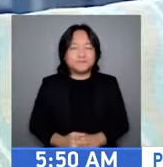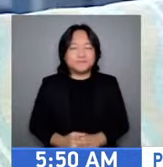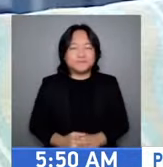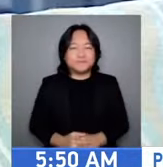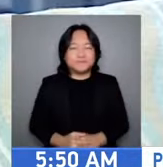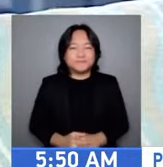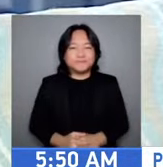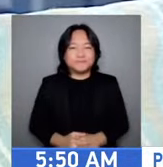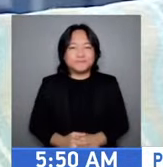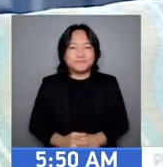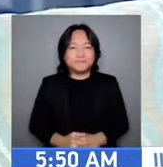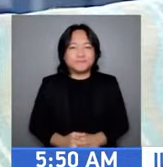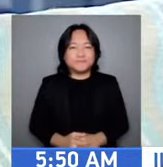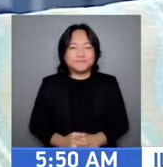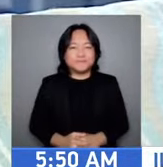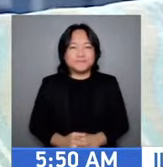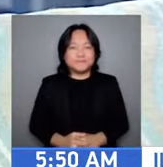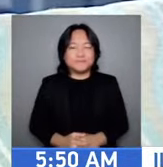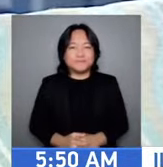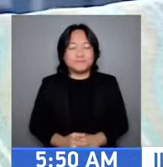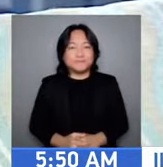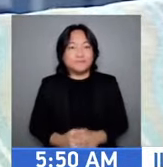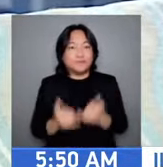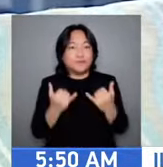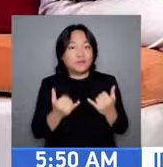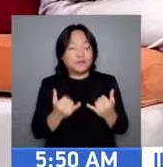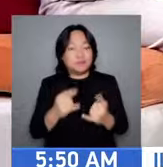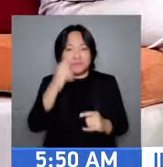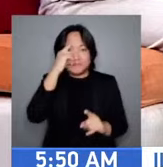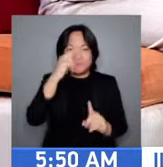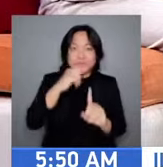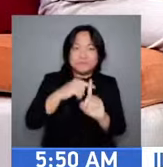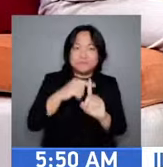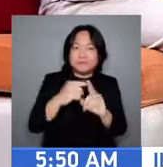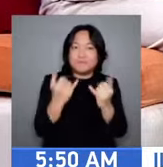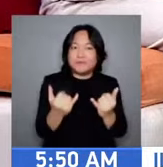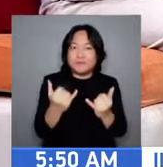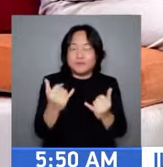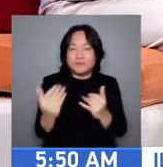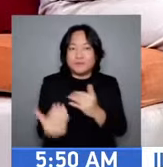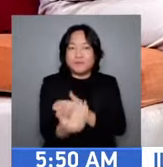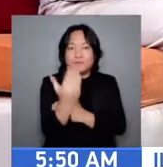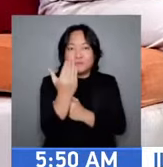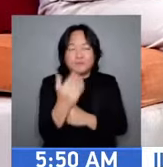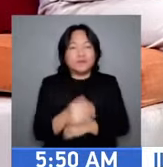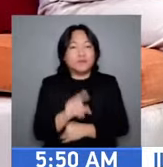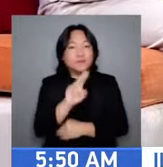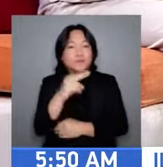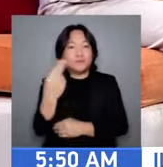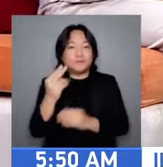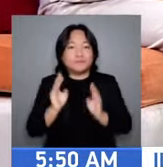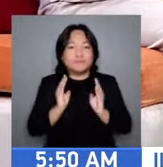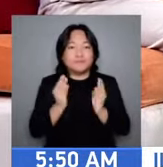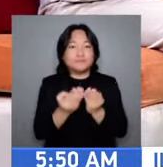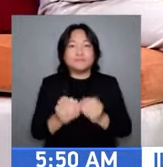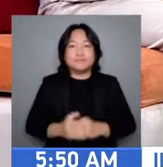At ito, para lalo pang mag-good vibes tayong umaga, present ang UH Barkada. si Zuzi at nagbabalik Mateo G. Good